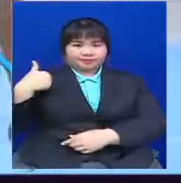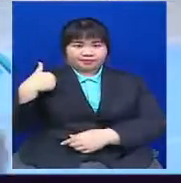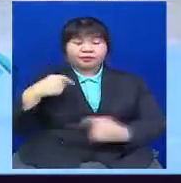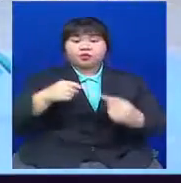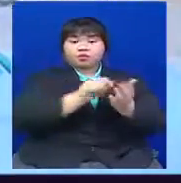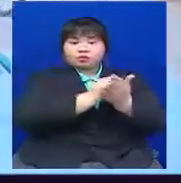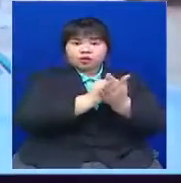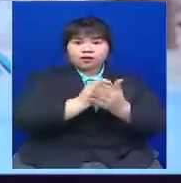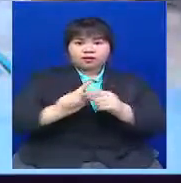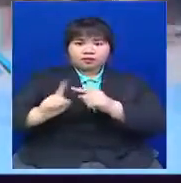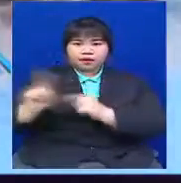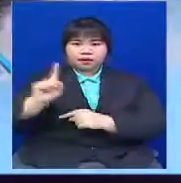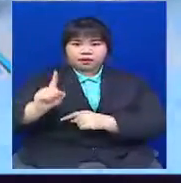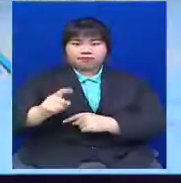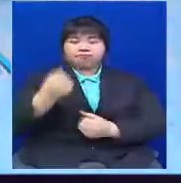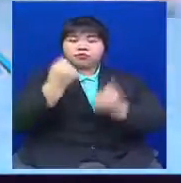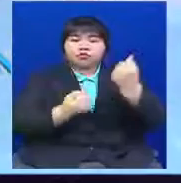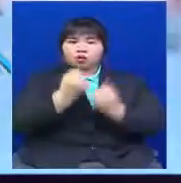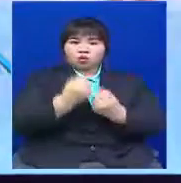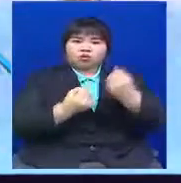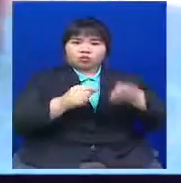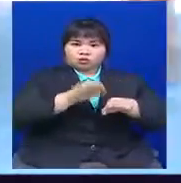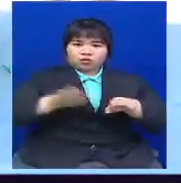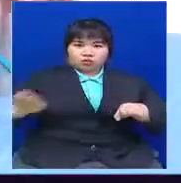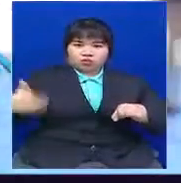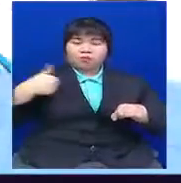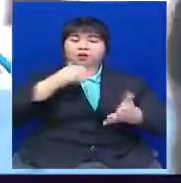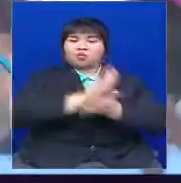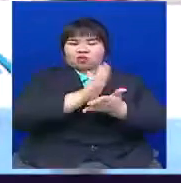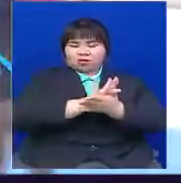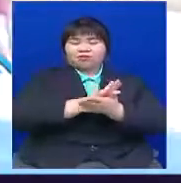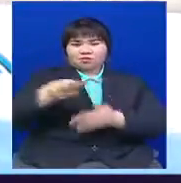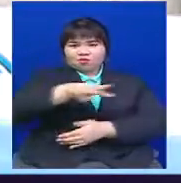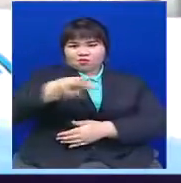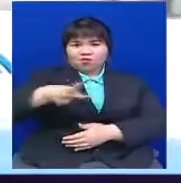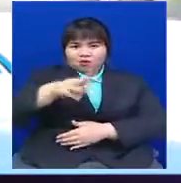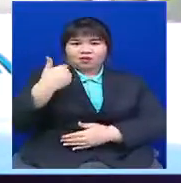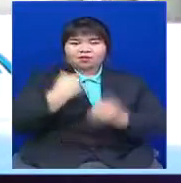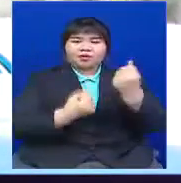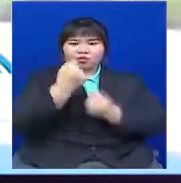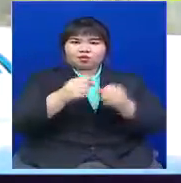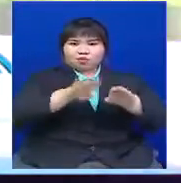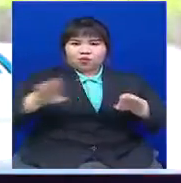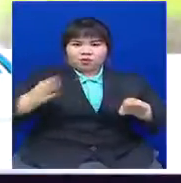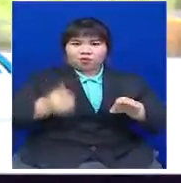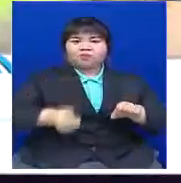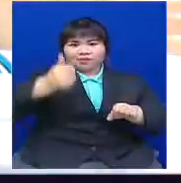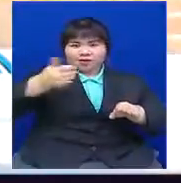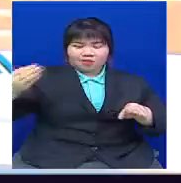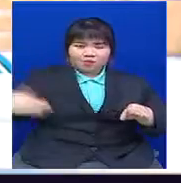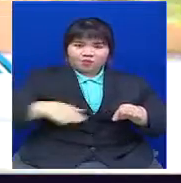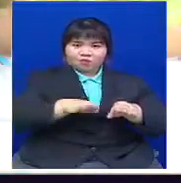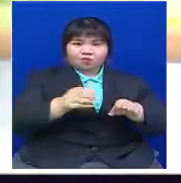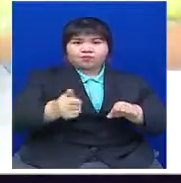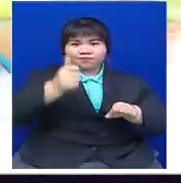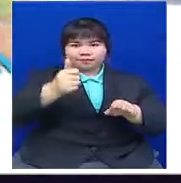ำนวยความสะดวกในเรื่องของสถานที่จอดรถภายในบริเวณโรงเรียนก็มีสถานที่จอดรถไว้รองรับประชาชนที่จะเดินทางมาลงเสียงประ